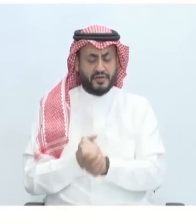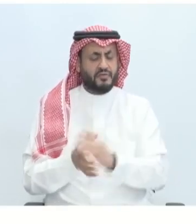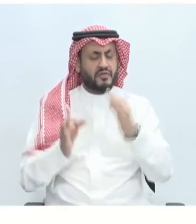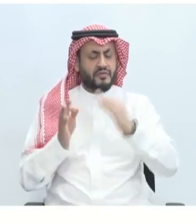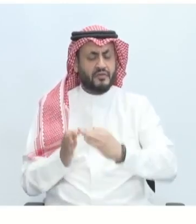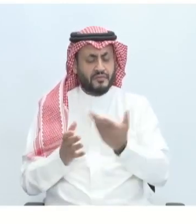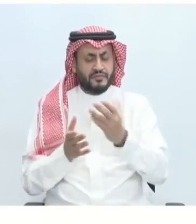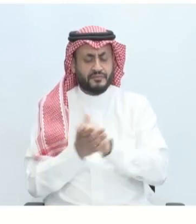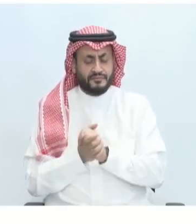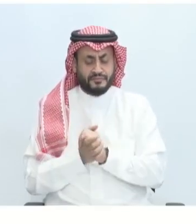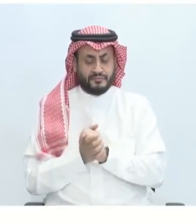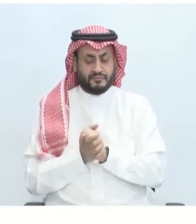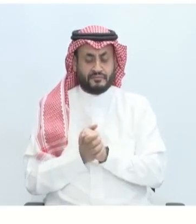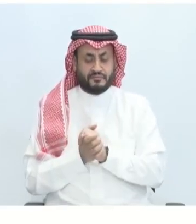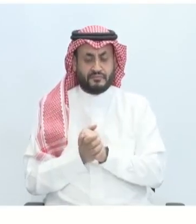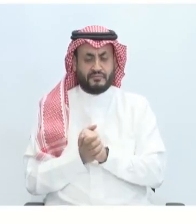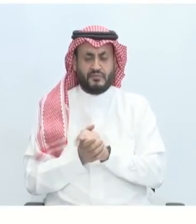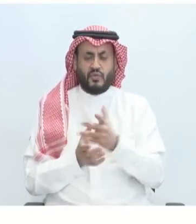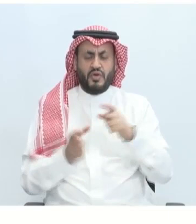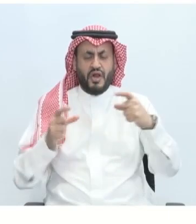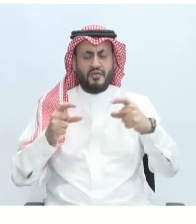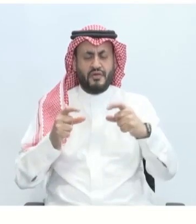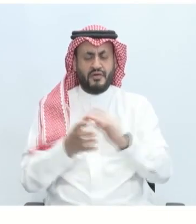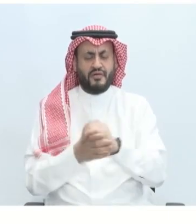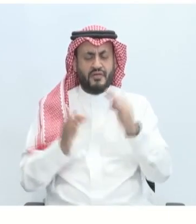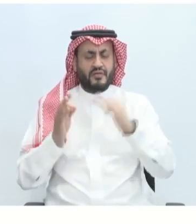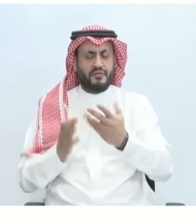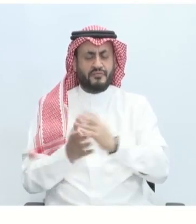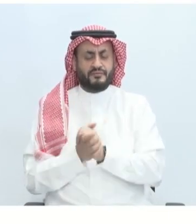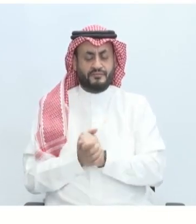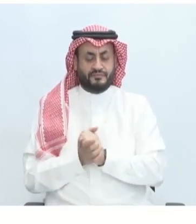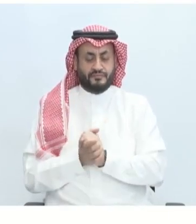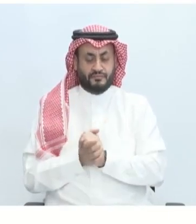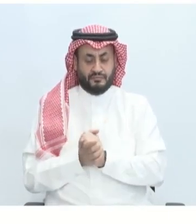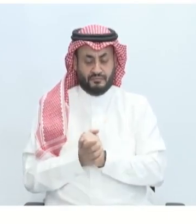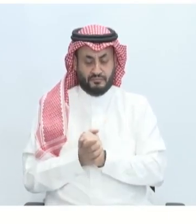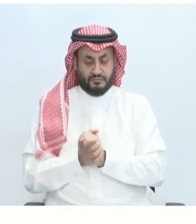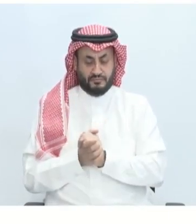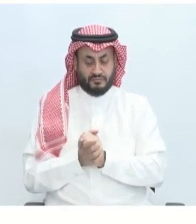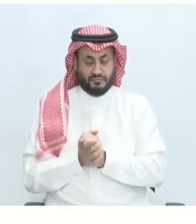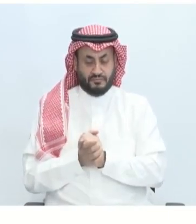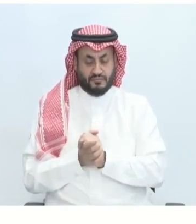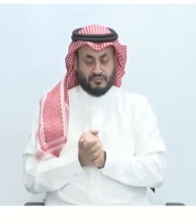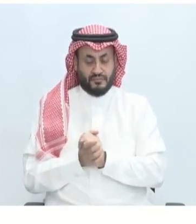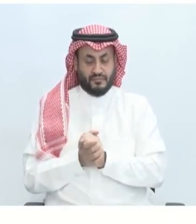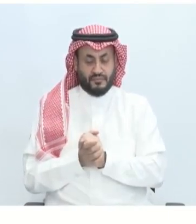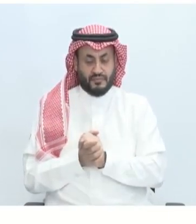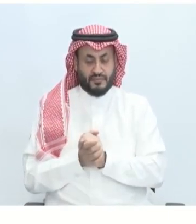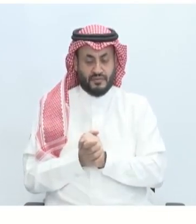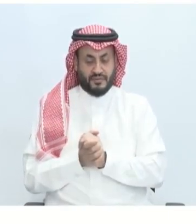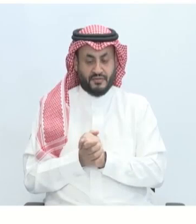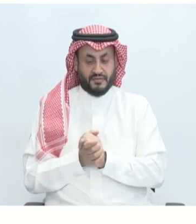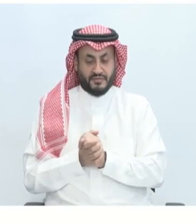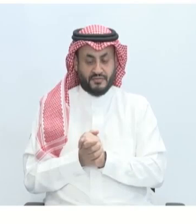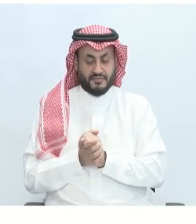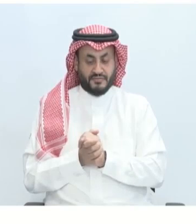و وابه ما الايه التي دلت على ذلك ما الايه التي دلت على ان طاعه الله وطاعه رسول الله صلى الله عليه